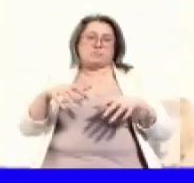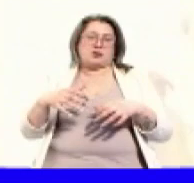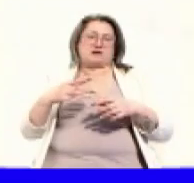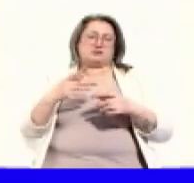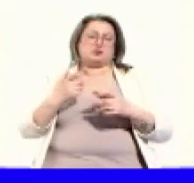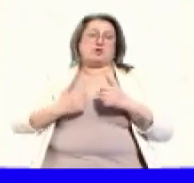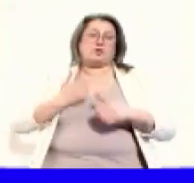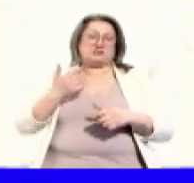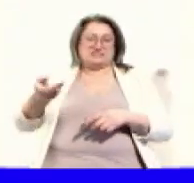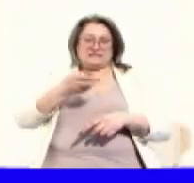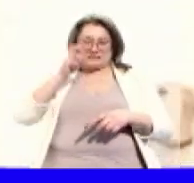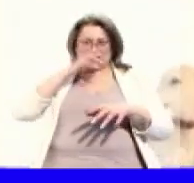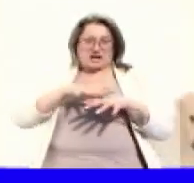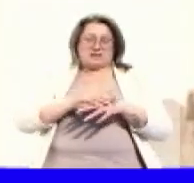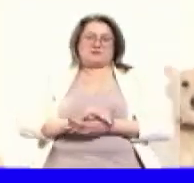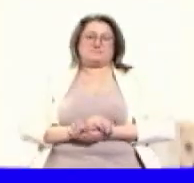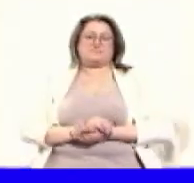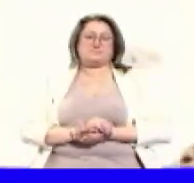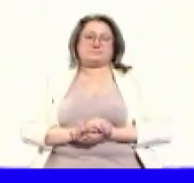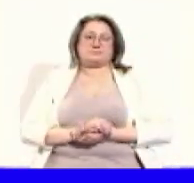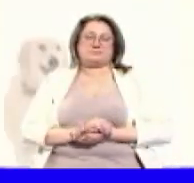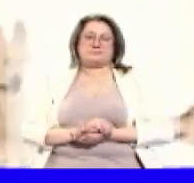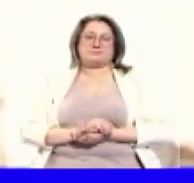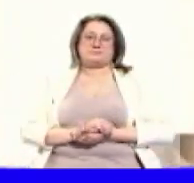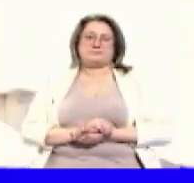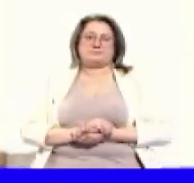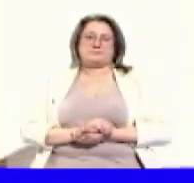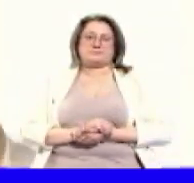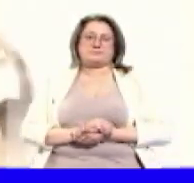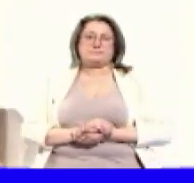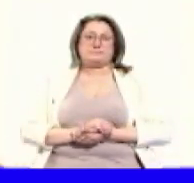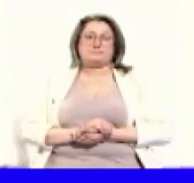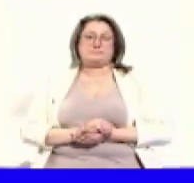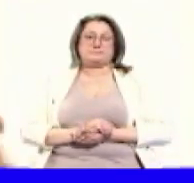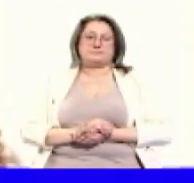четвероногое достояние страны. Любовь Оплачкина, Алексей Руденко, телеканал Костанай.